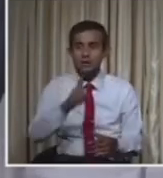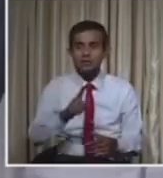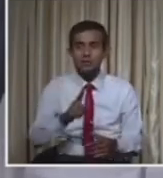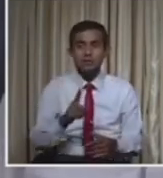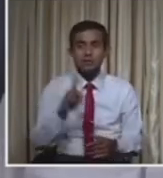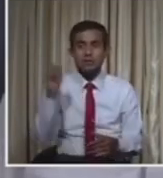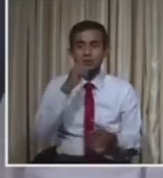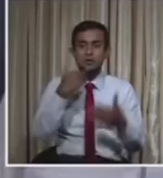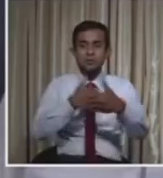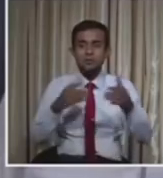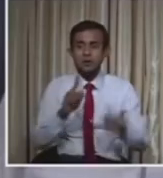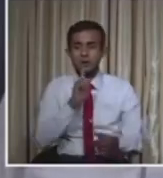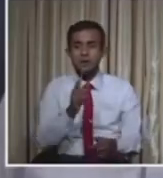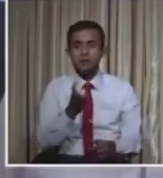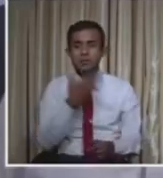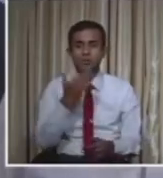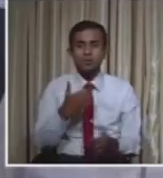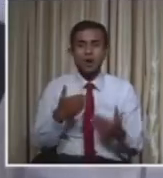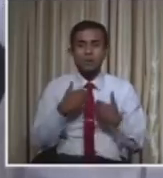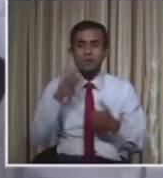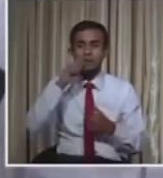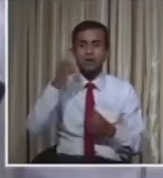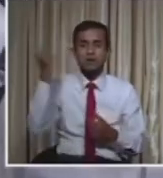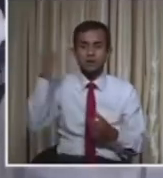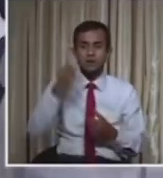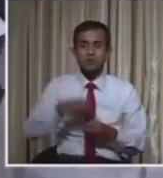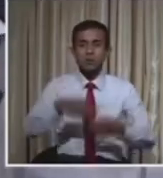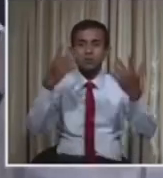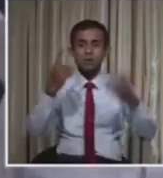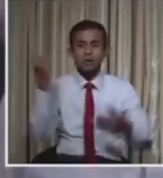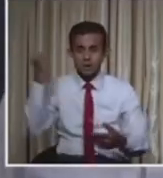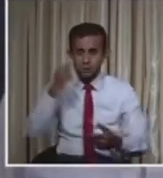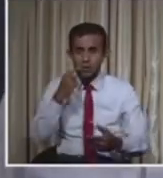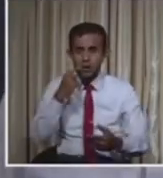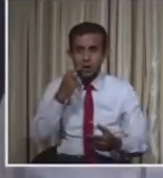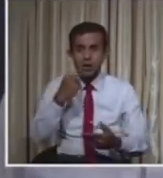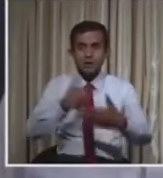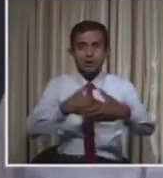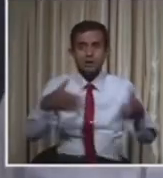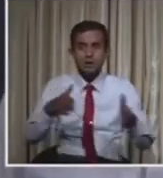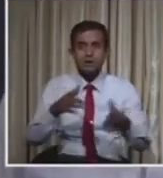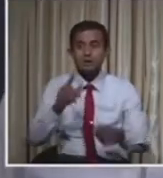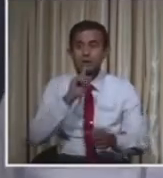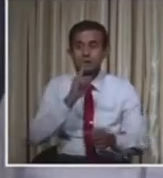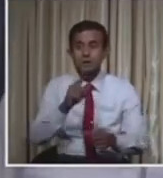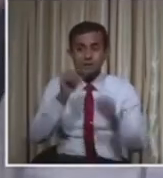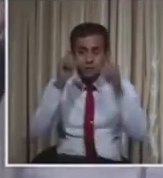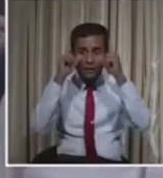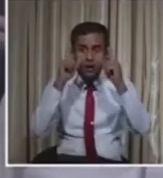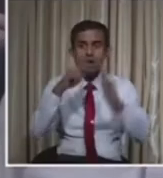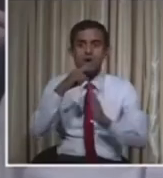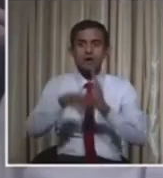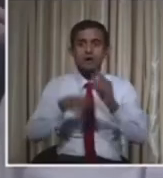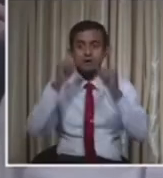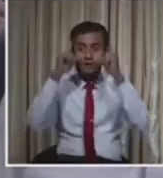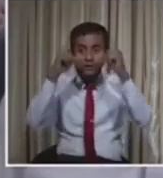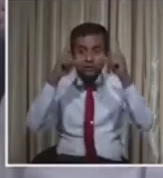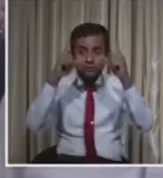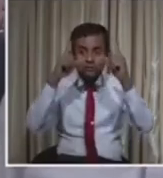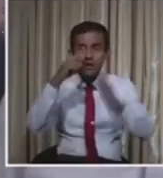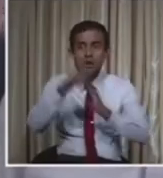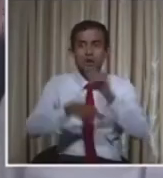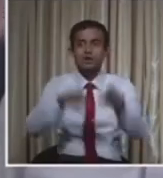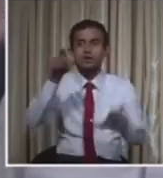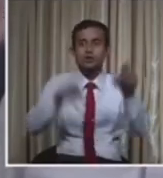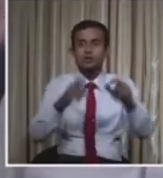මුලින් කැබිනට් මණ්ඩලයට අනේ අපේ තාත්තා කියනවා බෝම්බ ගන්නවා කියලා එහෙනම් කැබිනට් මණ්ඩලය දැනුවත් වෙනවා රට දැනුවත් වෙනවා රටේ